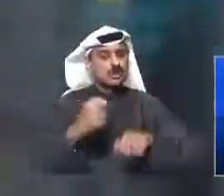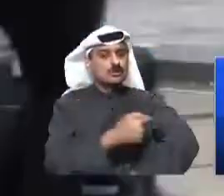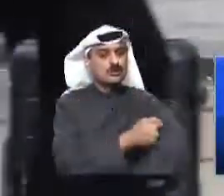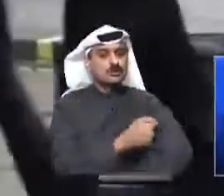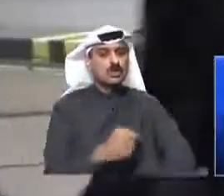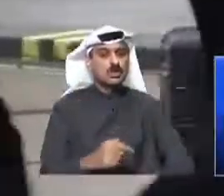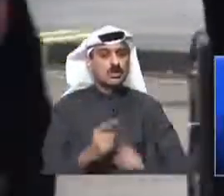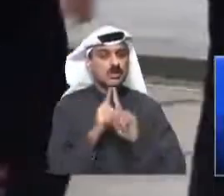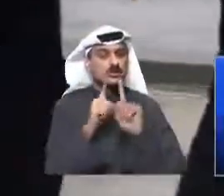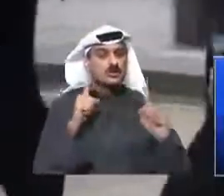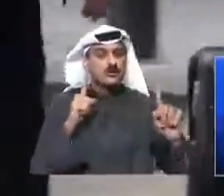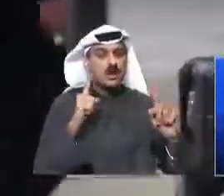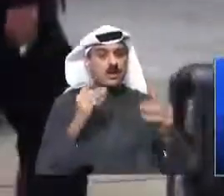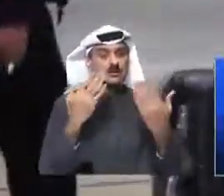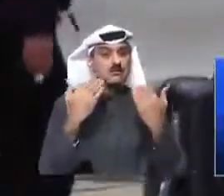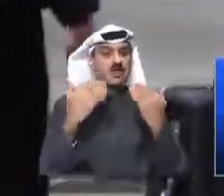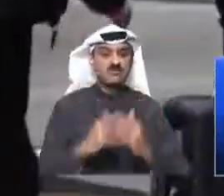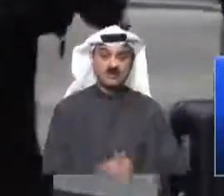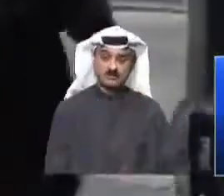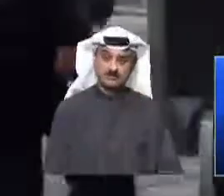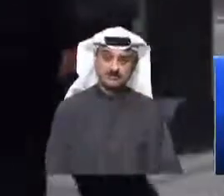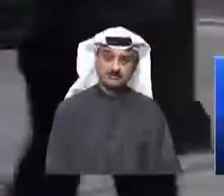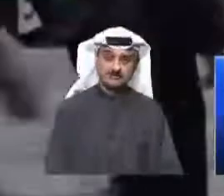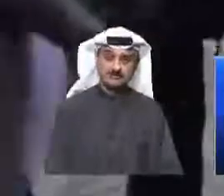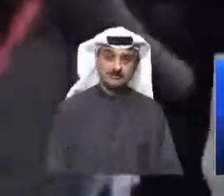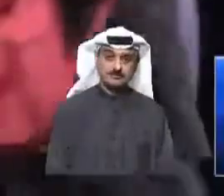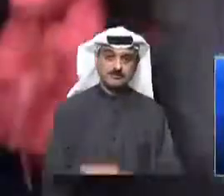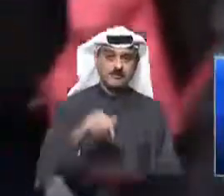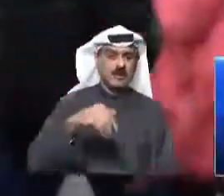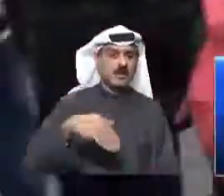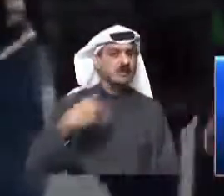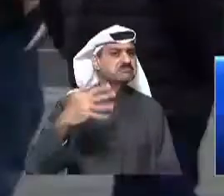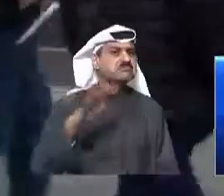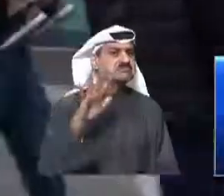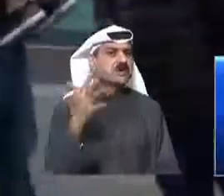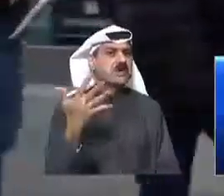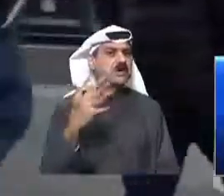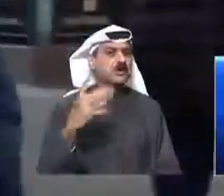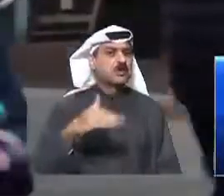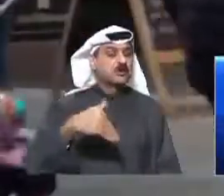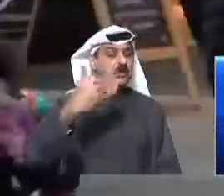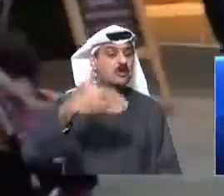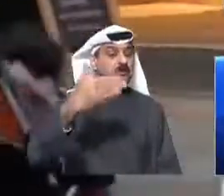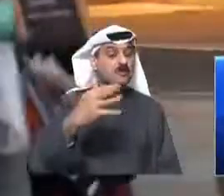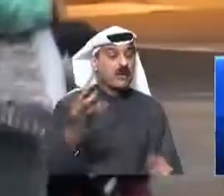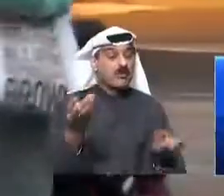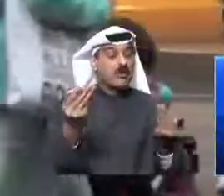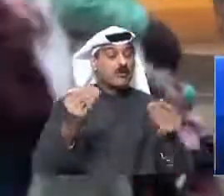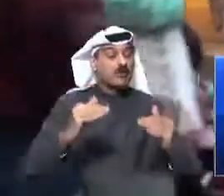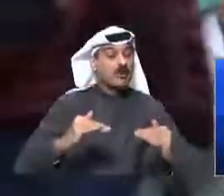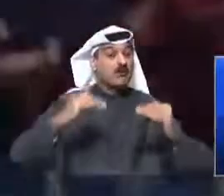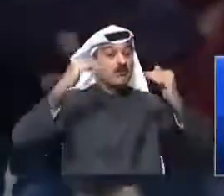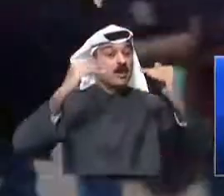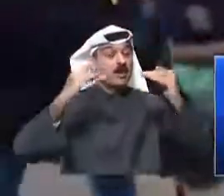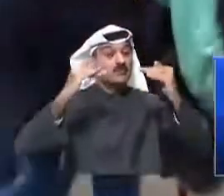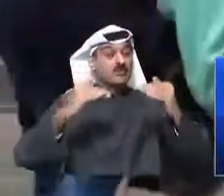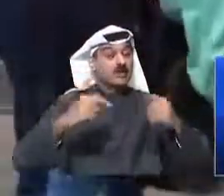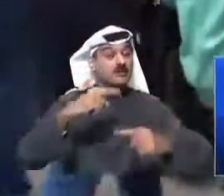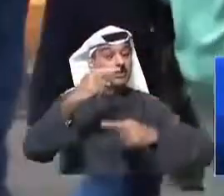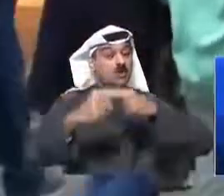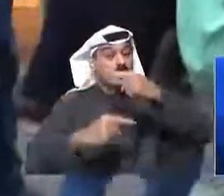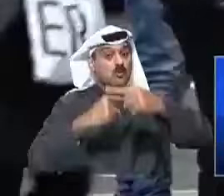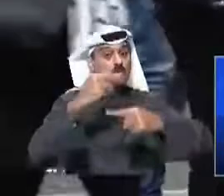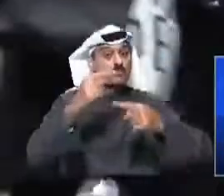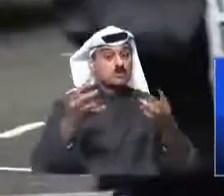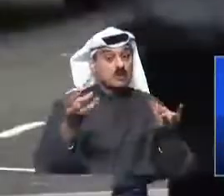وأخذ الحيطة بحسب ما يراه العلماء، إذ تشير التوقعات إلى احتمالية تخطي هذا الرقم هذا الأسبوع بعد استمرار ارتفاع